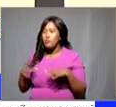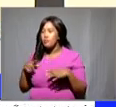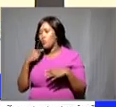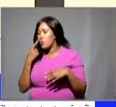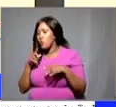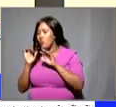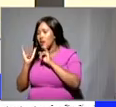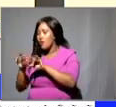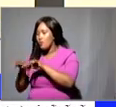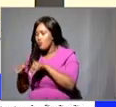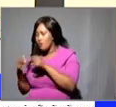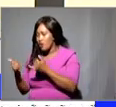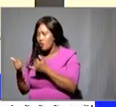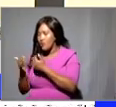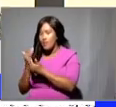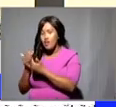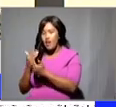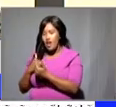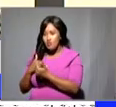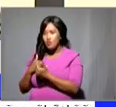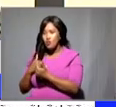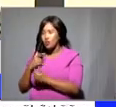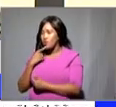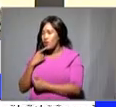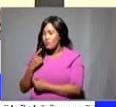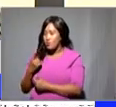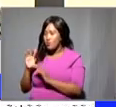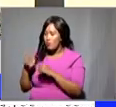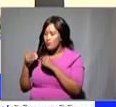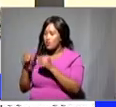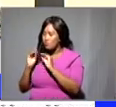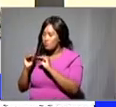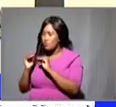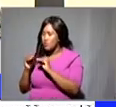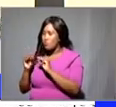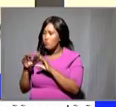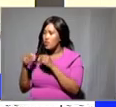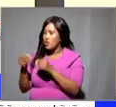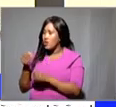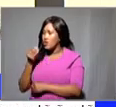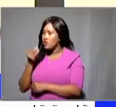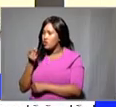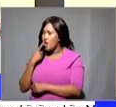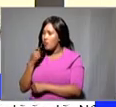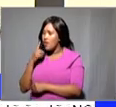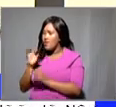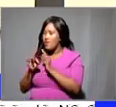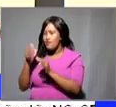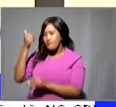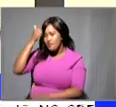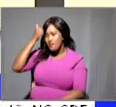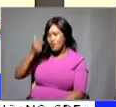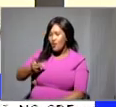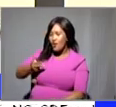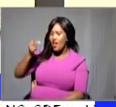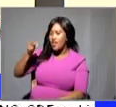tu on treatment ri tura make kindu gitagwo symptomatic treatment wa gorofi vya kuiguru ri na ni